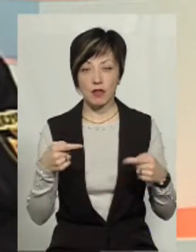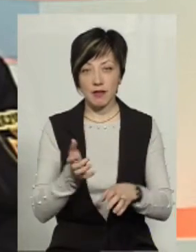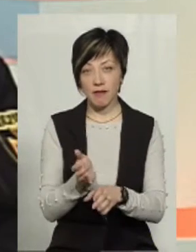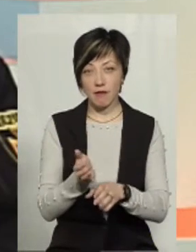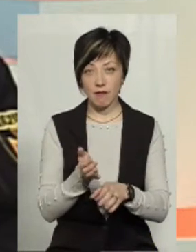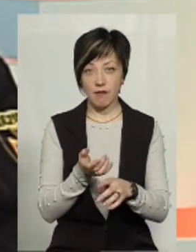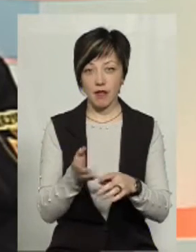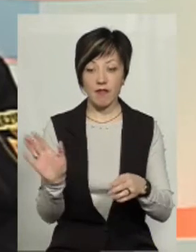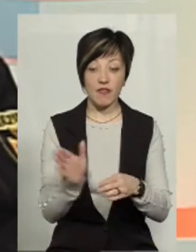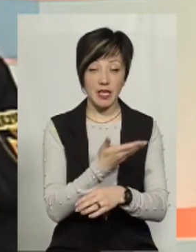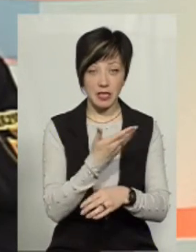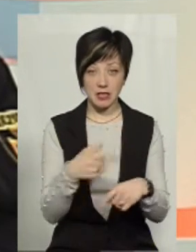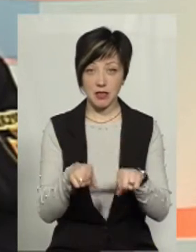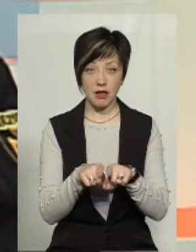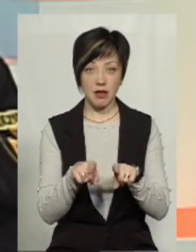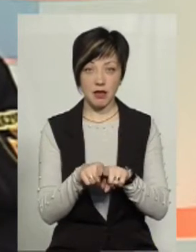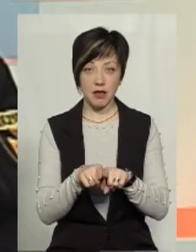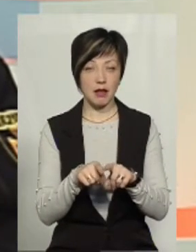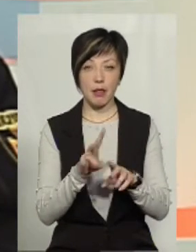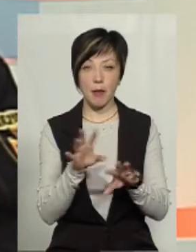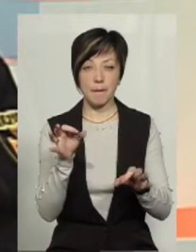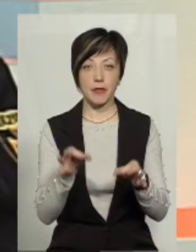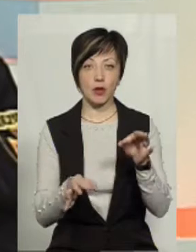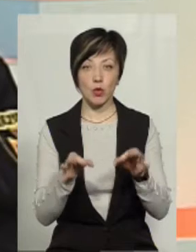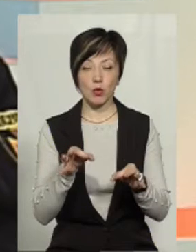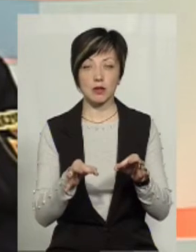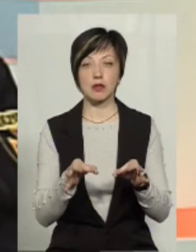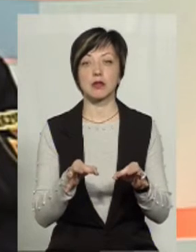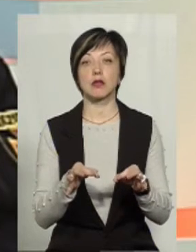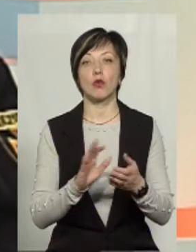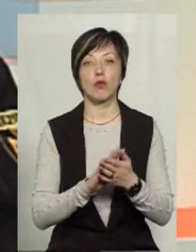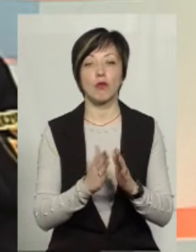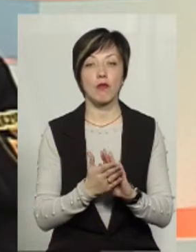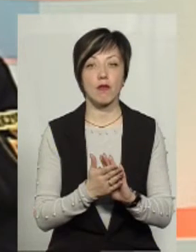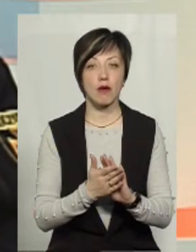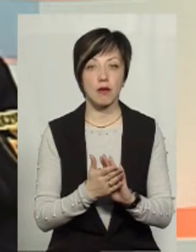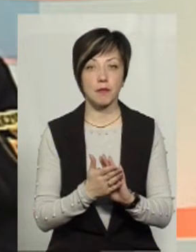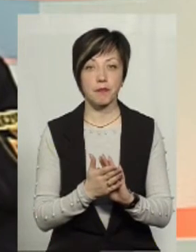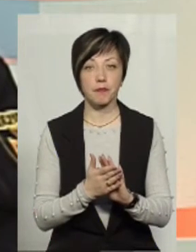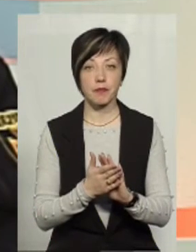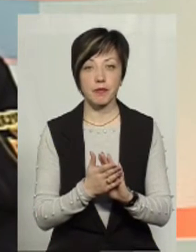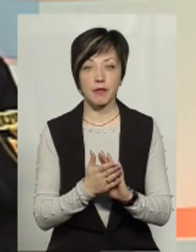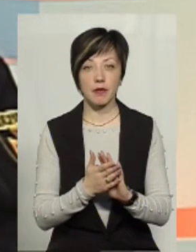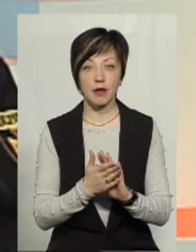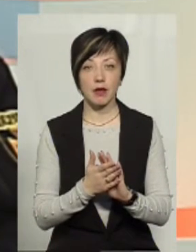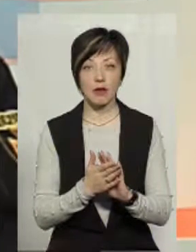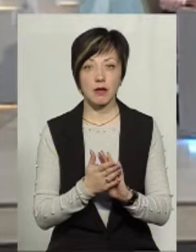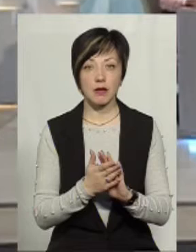витіснять в таких нелогічних, неприродних умовах